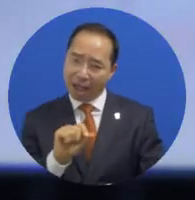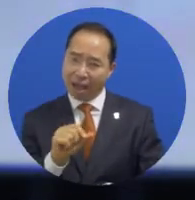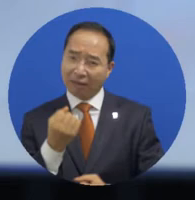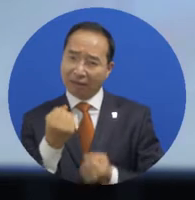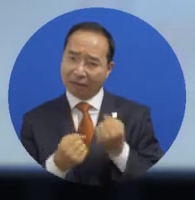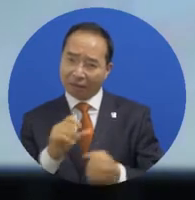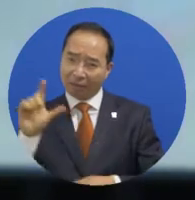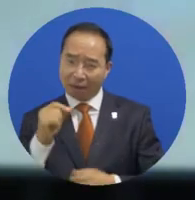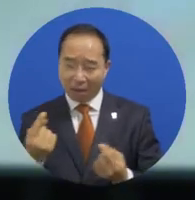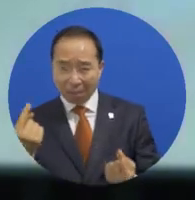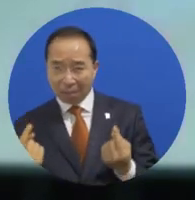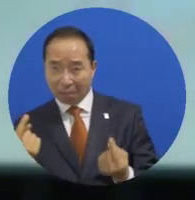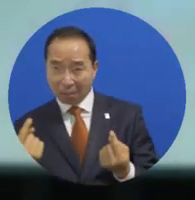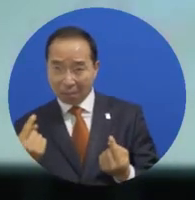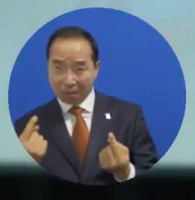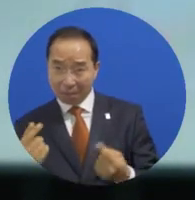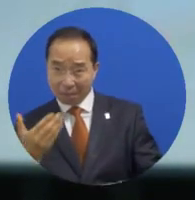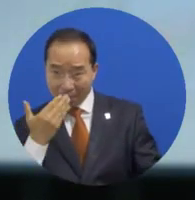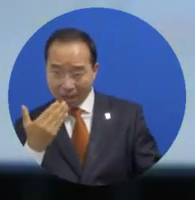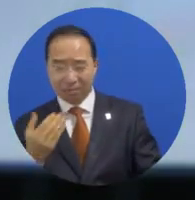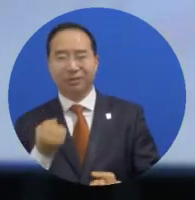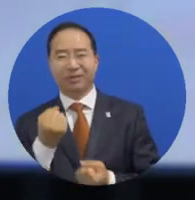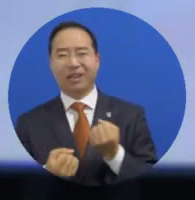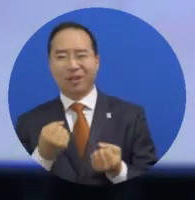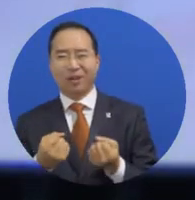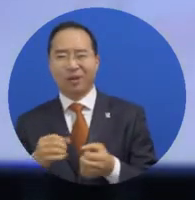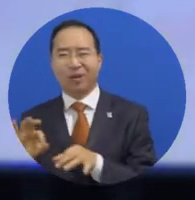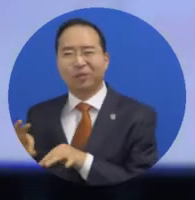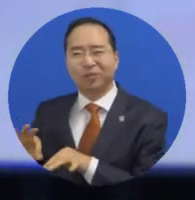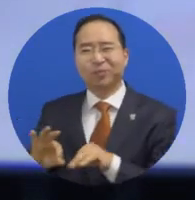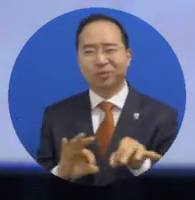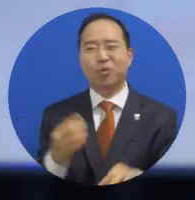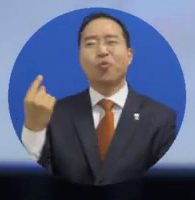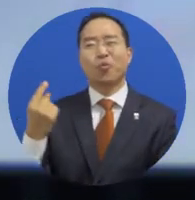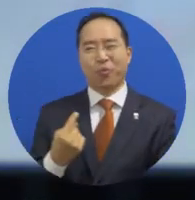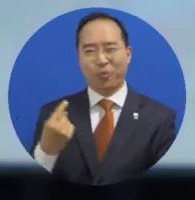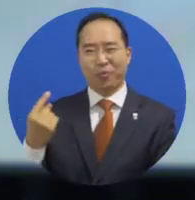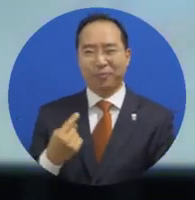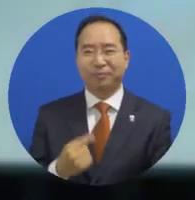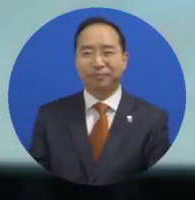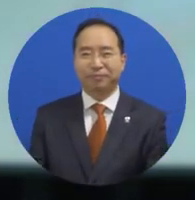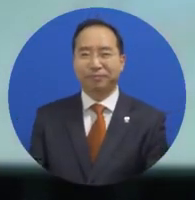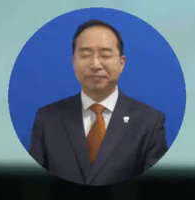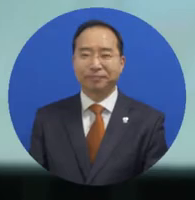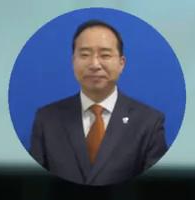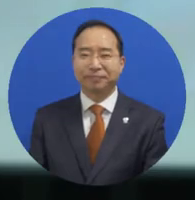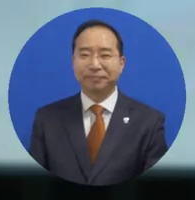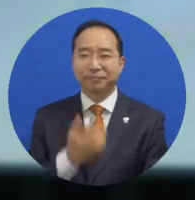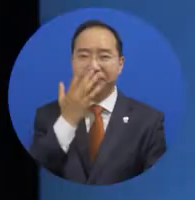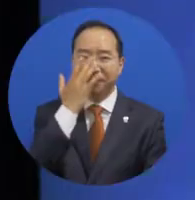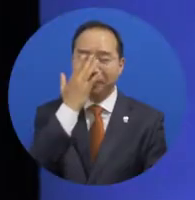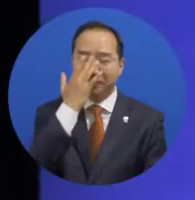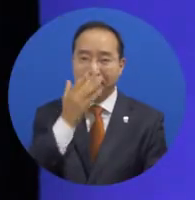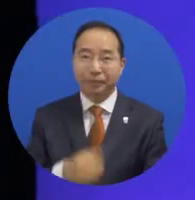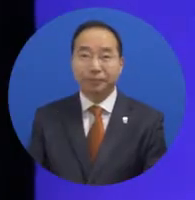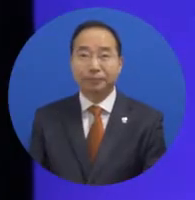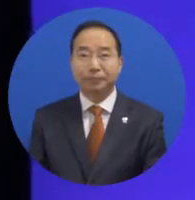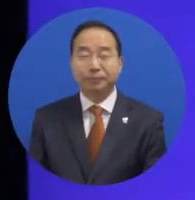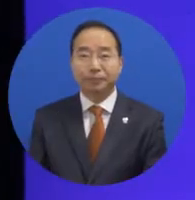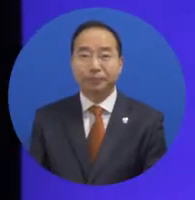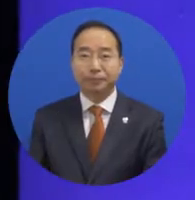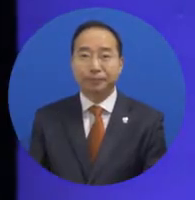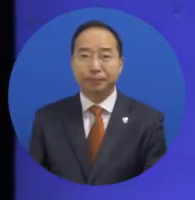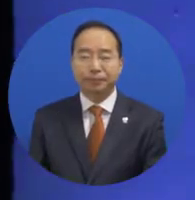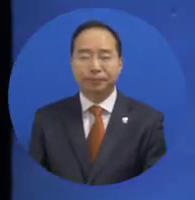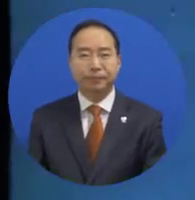그래서 웬만하면 자전거를 타고 외출을 하는 걸로 일상을 보내고 있습니다. 저는